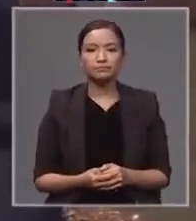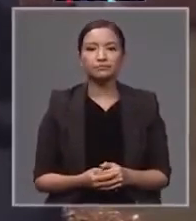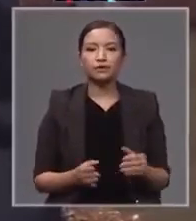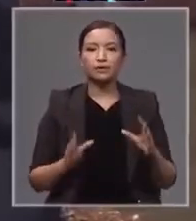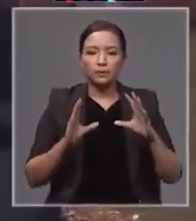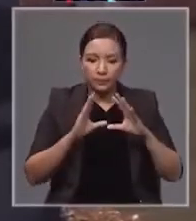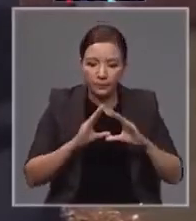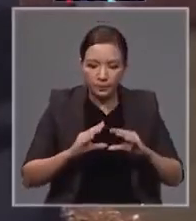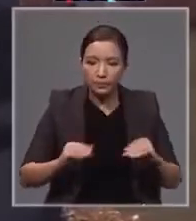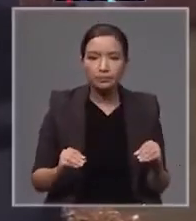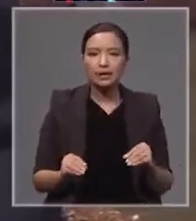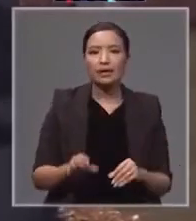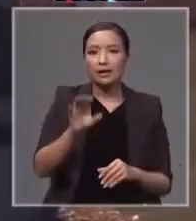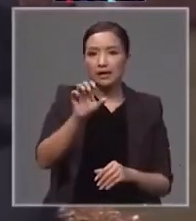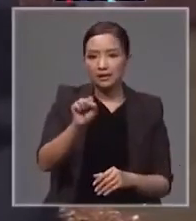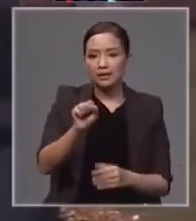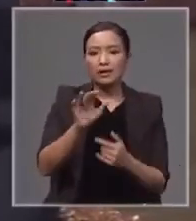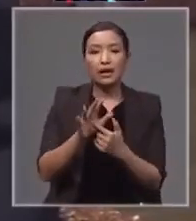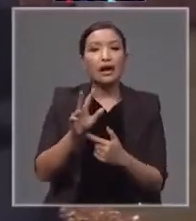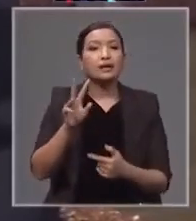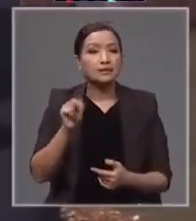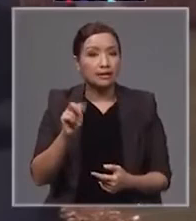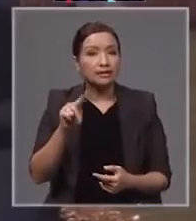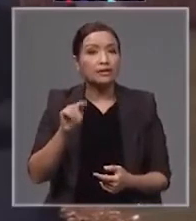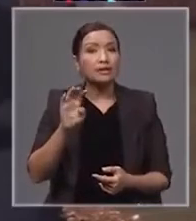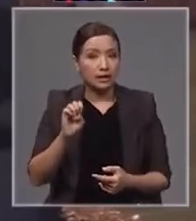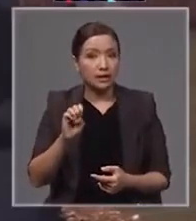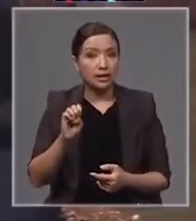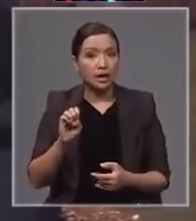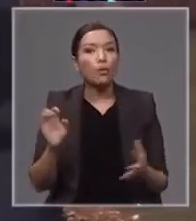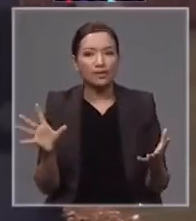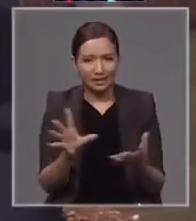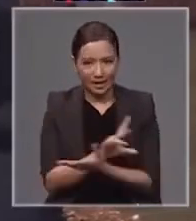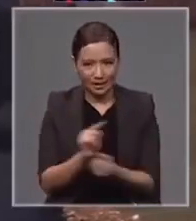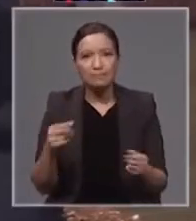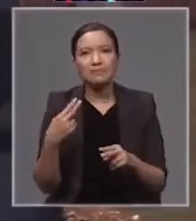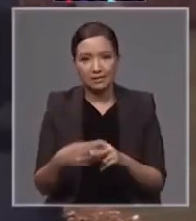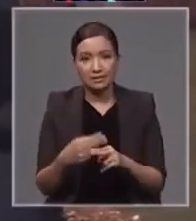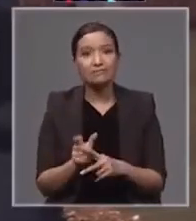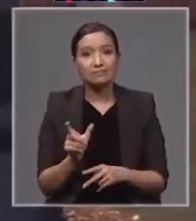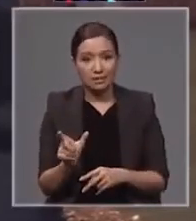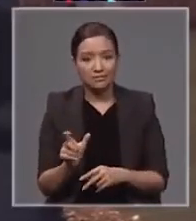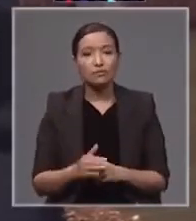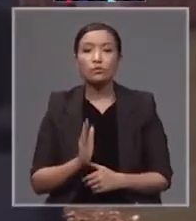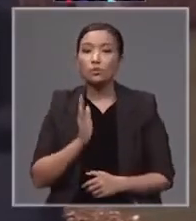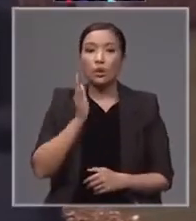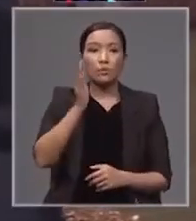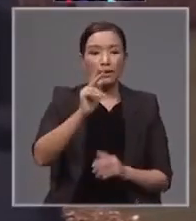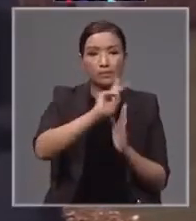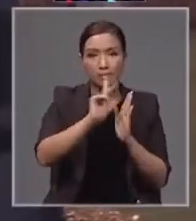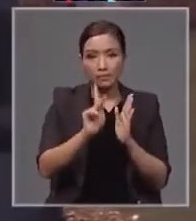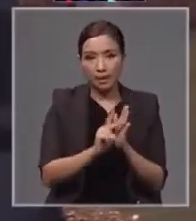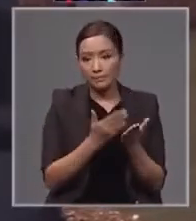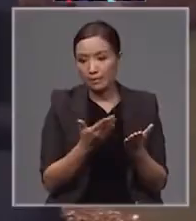วิธีเรียกว่าสันติวัฒนธรรม ครับ แล้วต่อไปเนี่ยกฎหมายฉบับต่างๆทั้งหลายเนี่ยอาจจะให้ตรงนี้เนี่ยเป็นตัวอย่